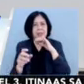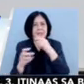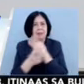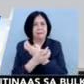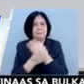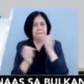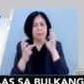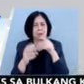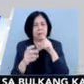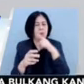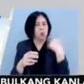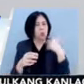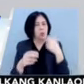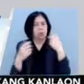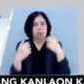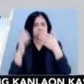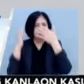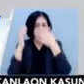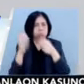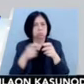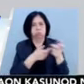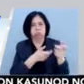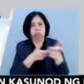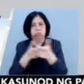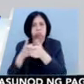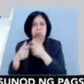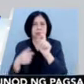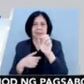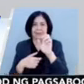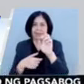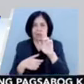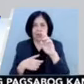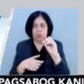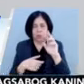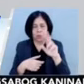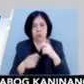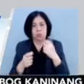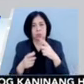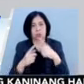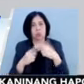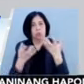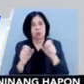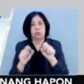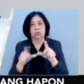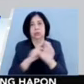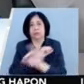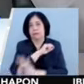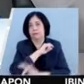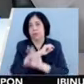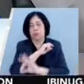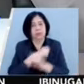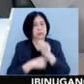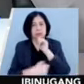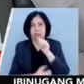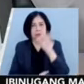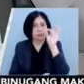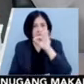of terror. Our subjects were intending to sell it to foreigners and not to Filipinos. Yung